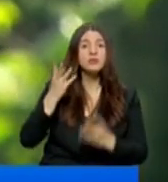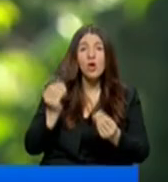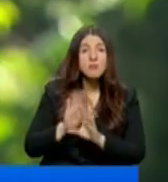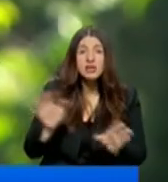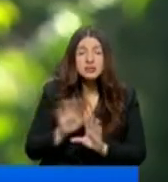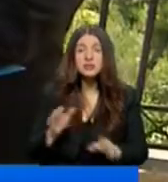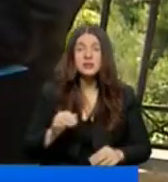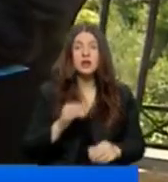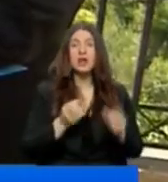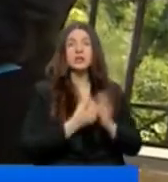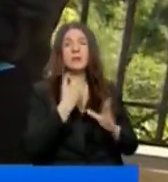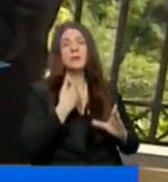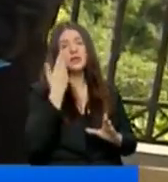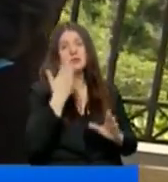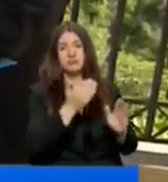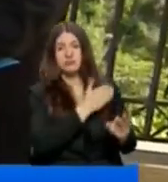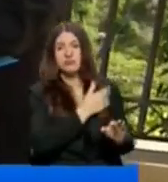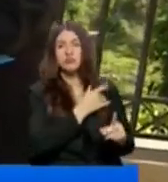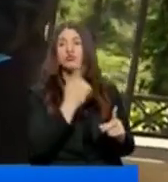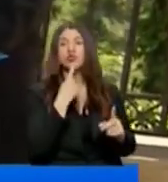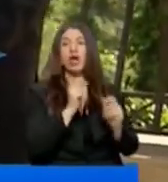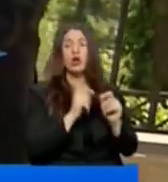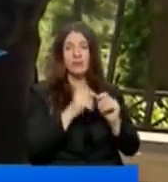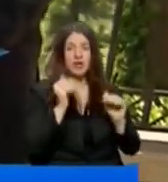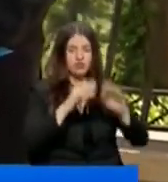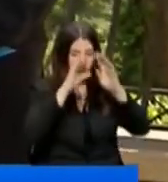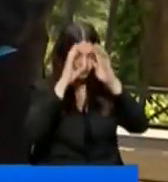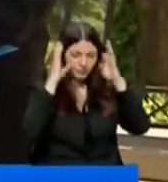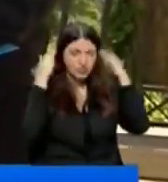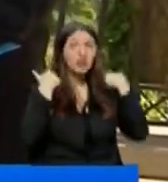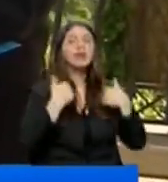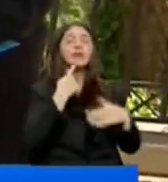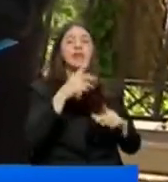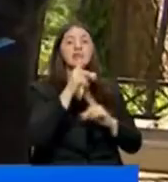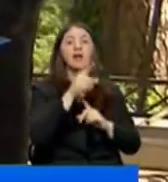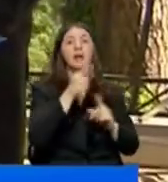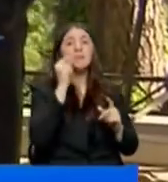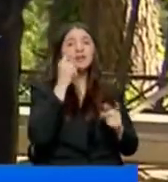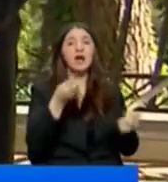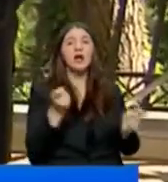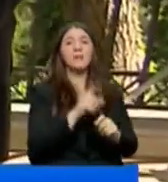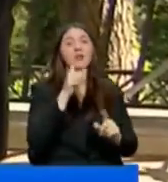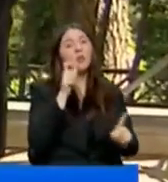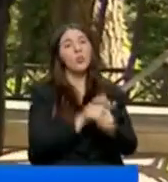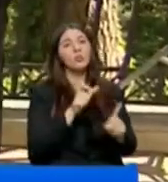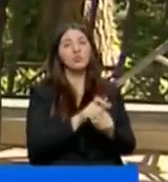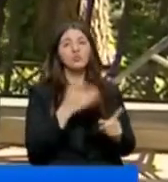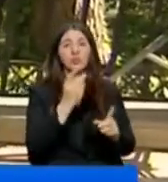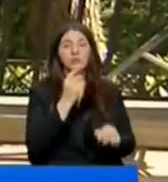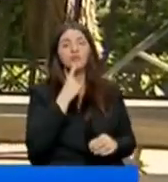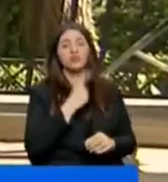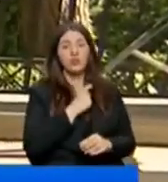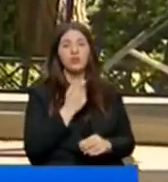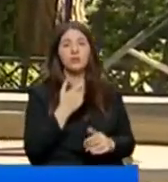olmaz. Sabah bir izleyenim sordu da efendim, sözü ekonomiye getireceğim. Dedi ki İsmail Bey sizi de kapatsalar Allah muhafaza böyle bir şey